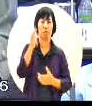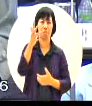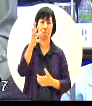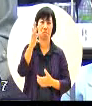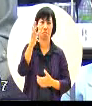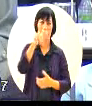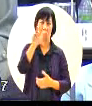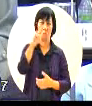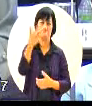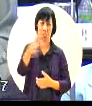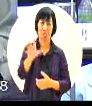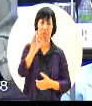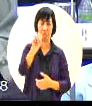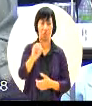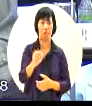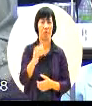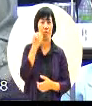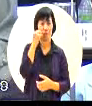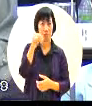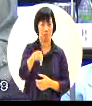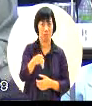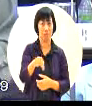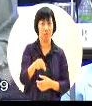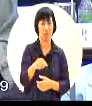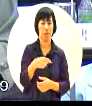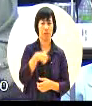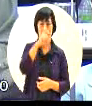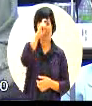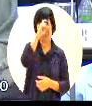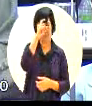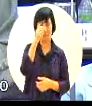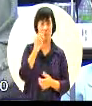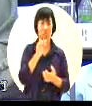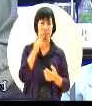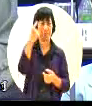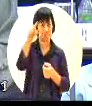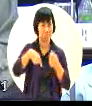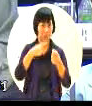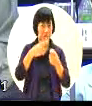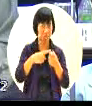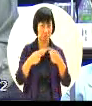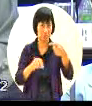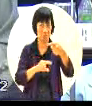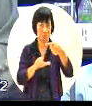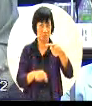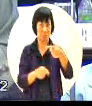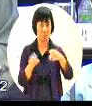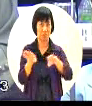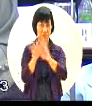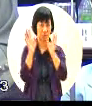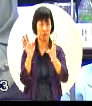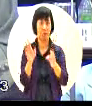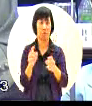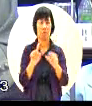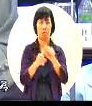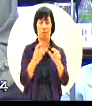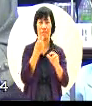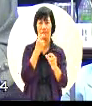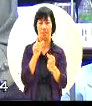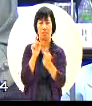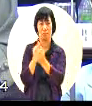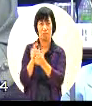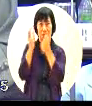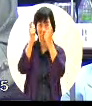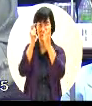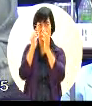但是即摆吼，即、这个咱期待讲每年1月开始。中央对高雄市的财务